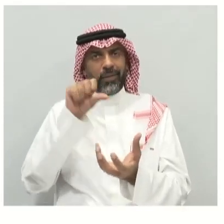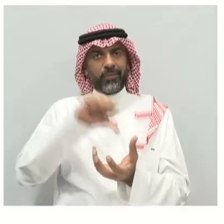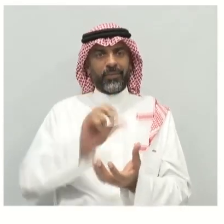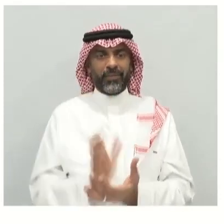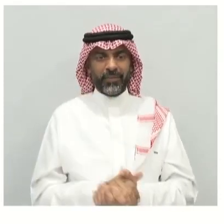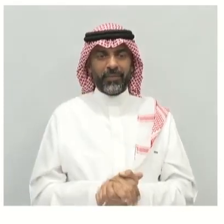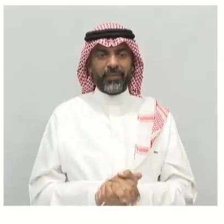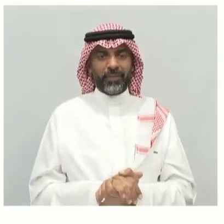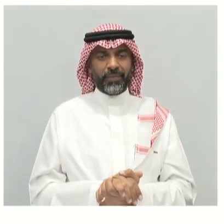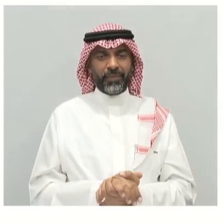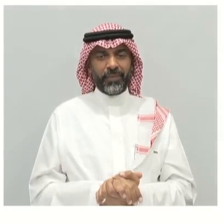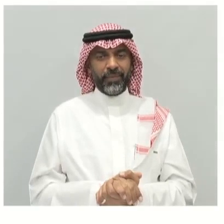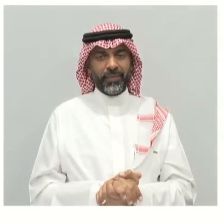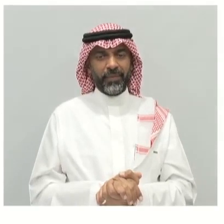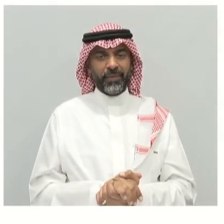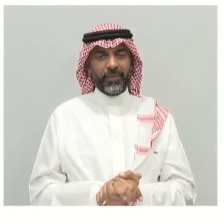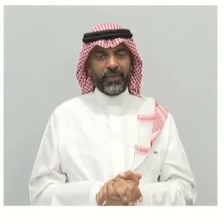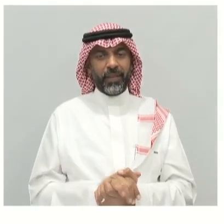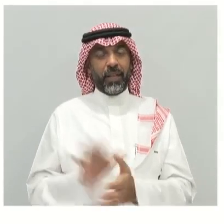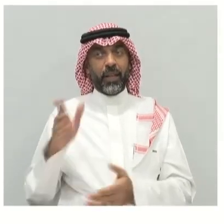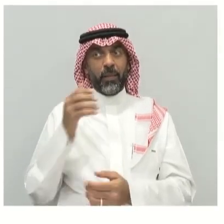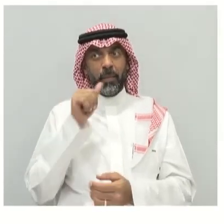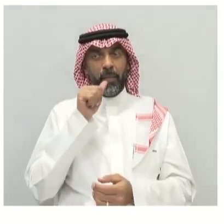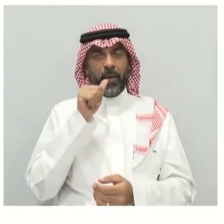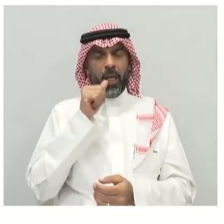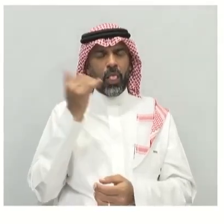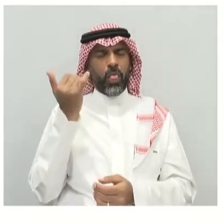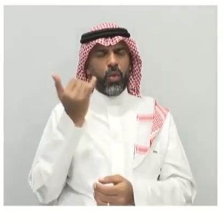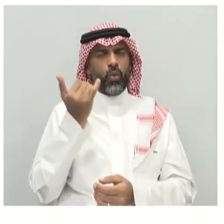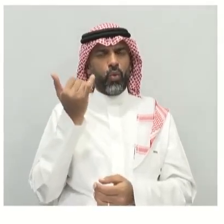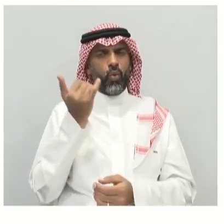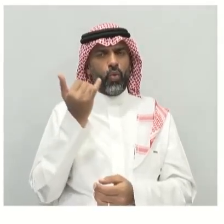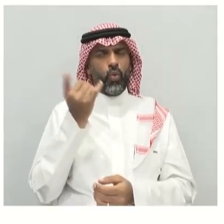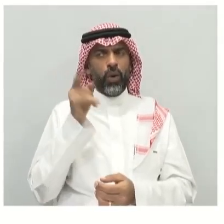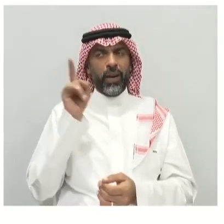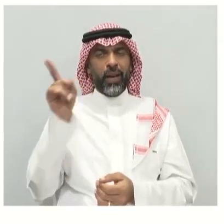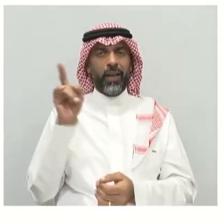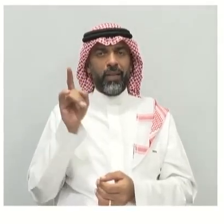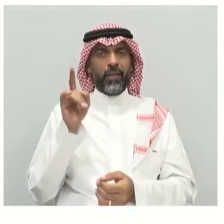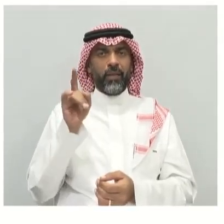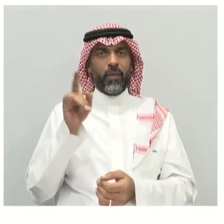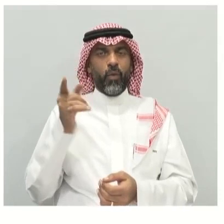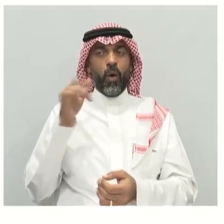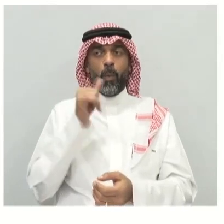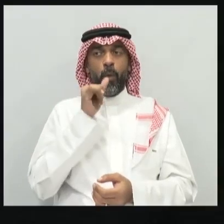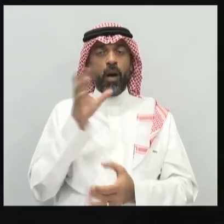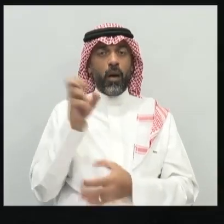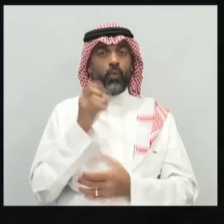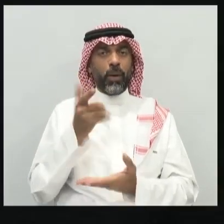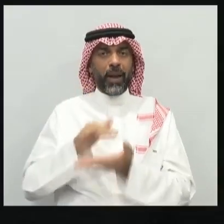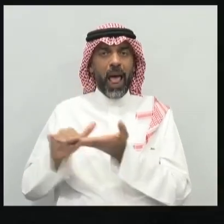استخدامات الماء ونعتبر الماء من موارد الارض ليش قلنا لها موارد